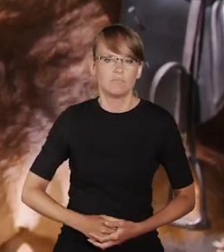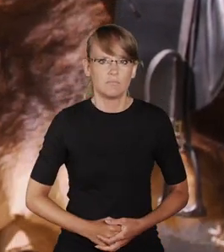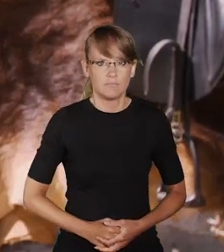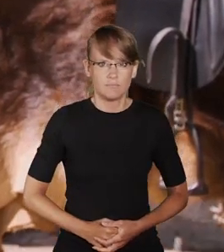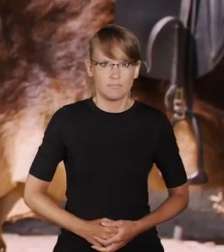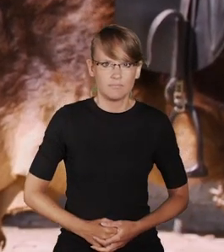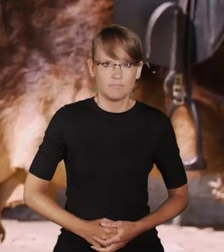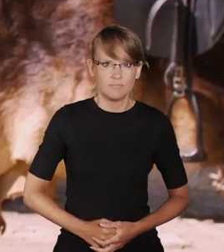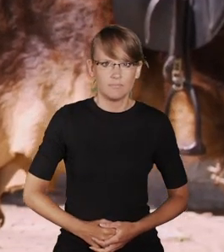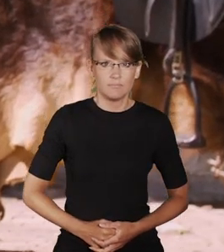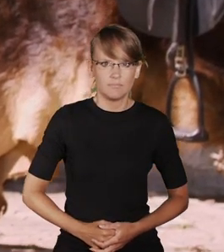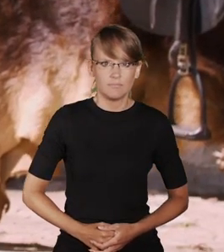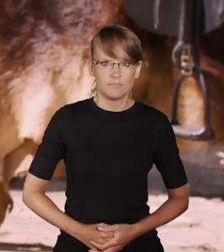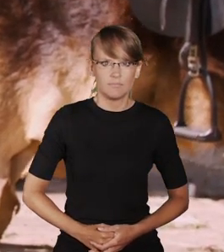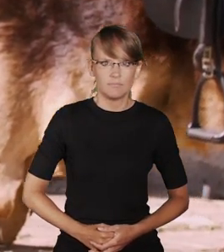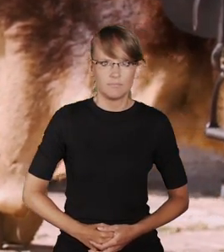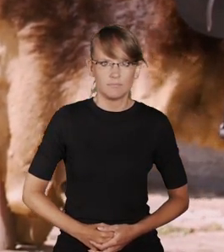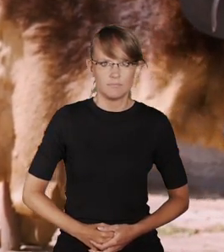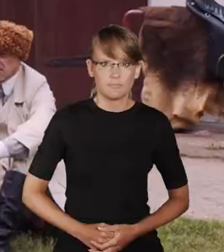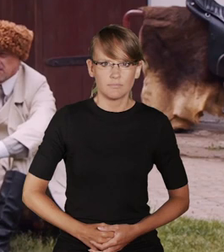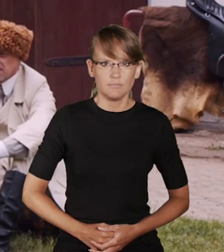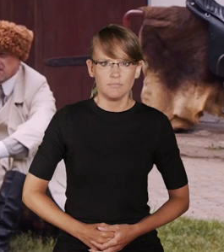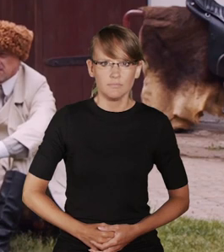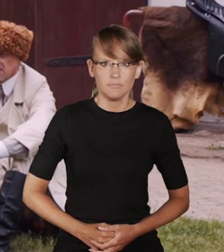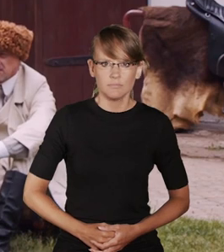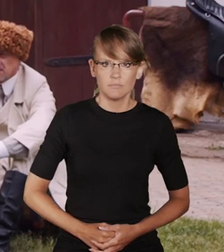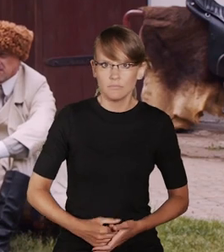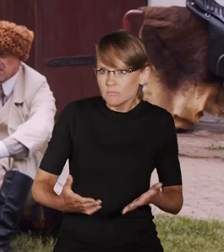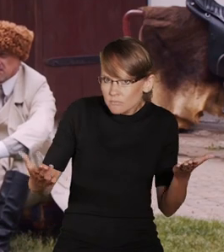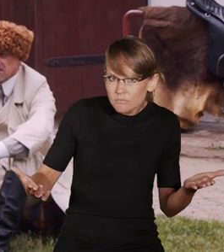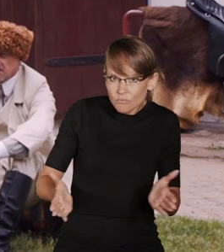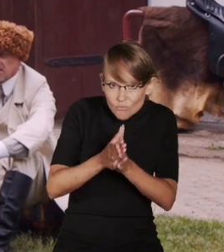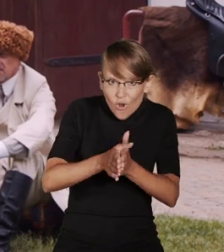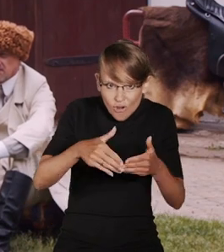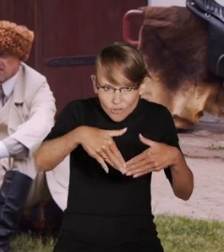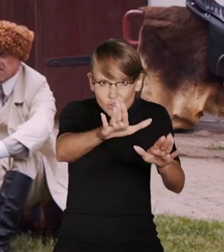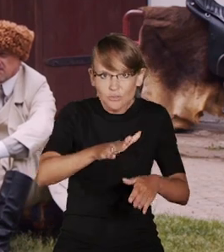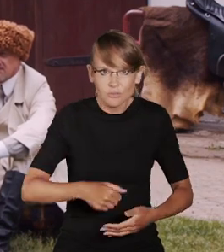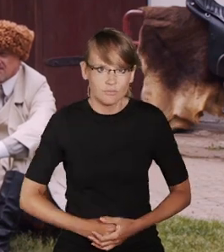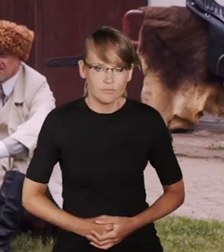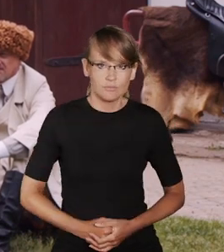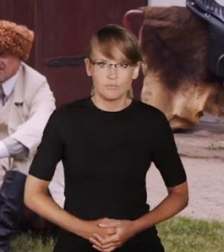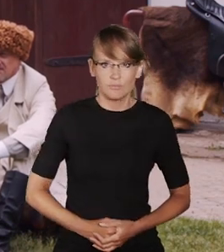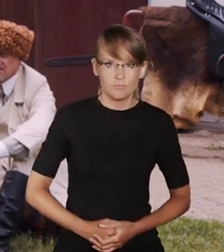Więc dobrze. Łuka! Łuka! Wyprowadź tego jegomościa.